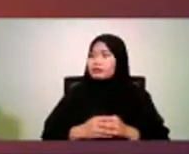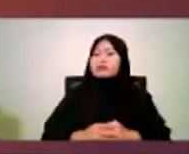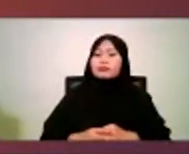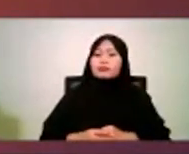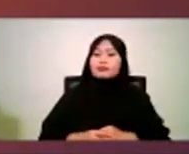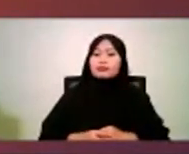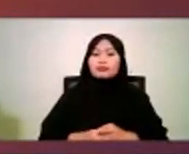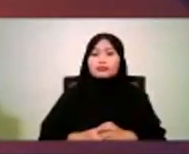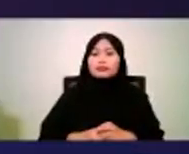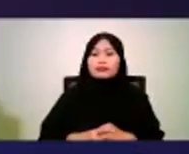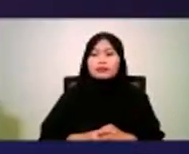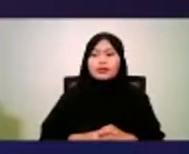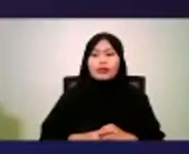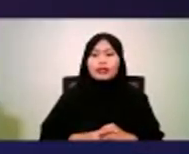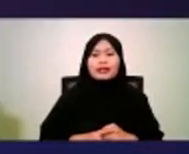Hai